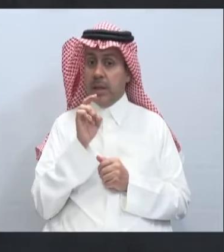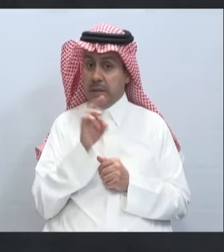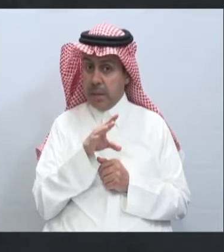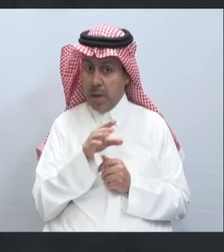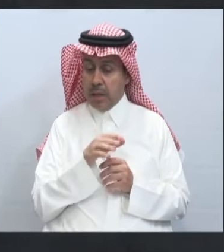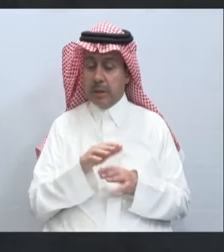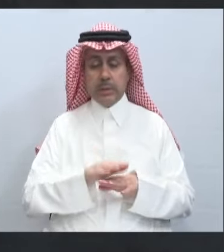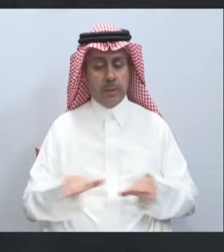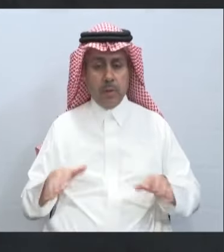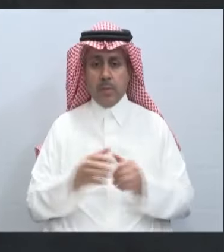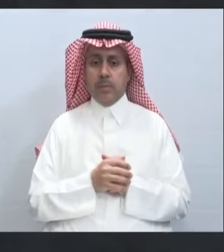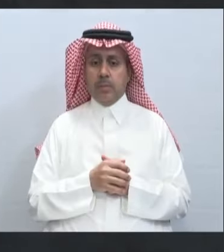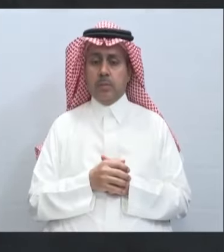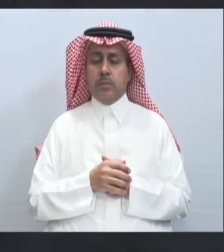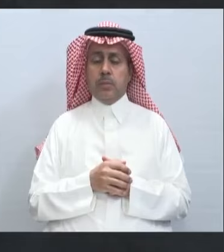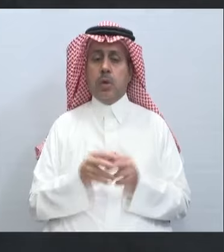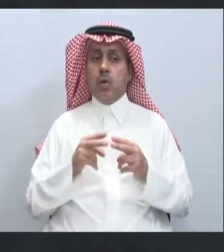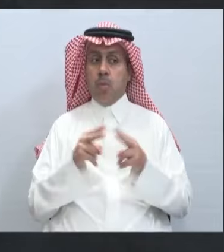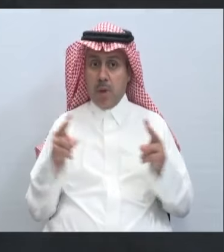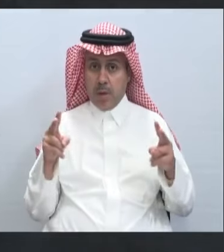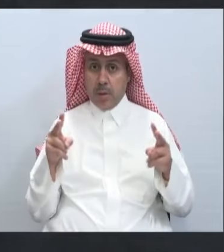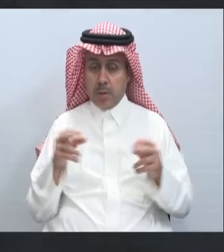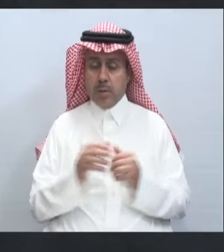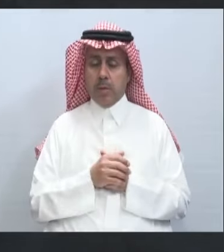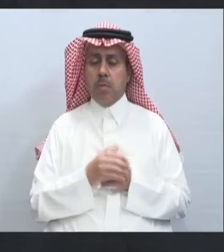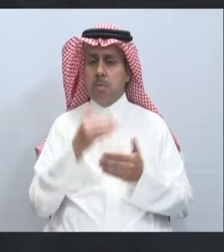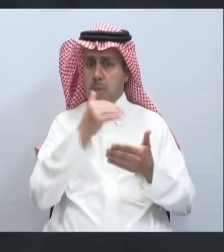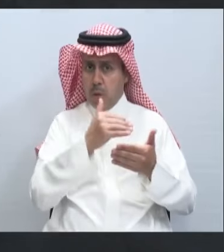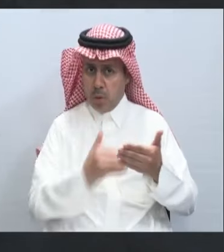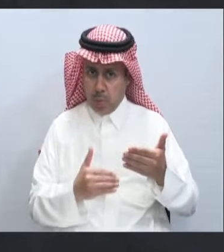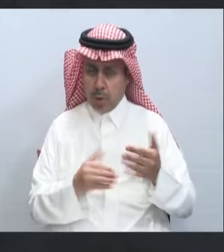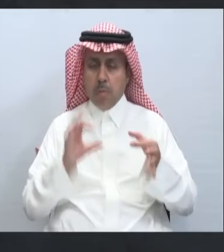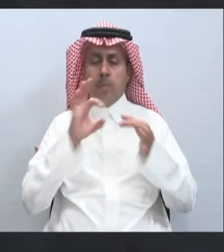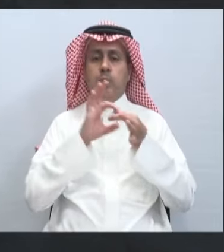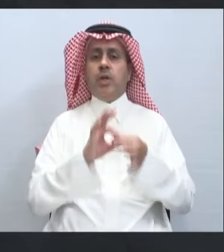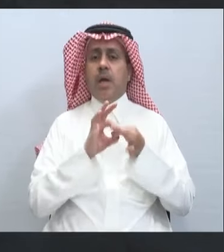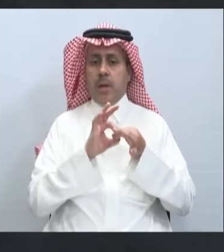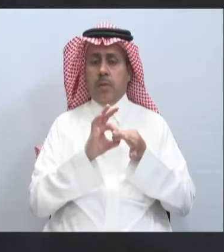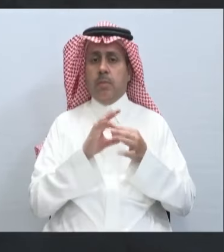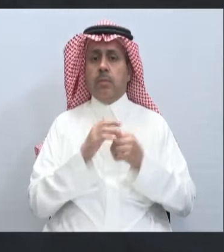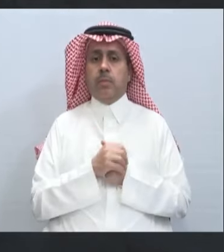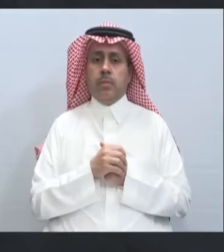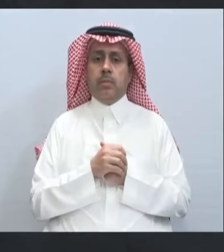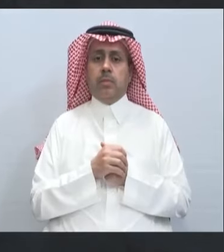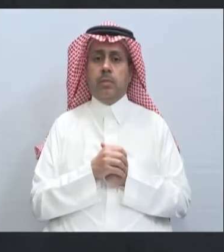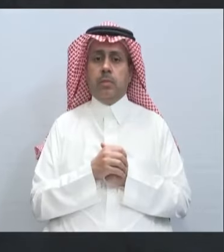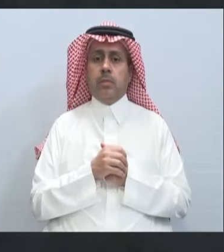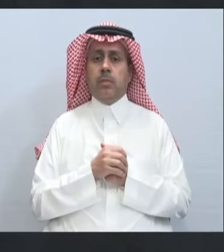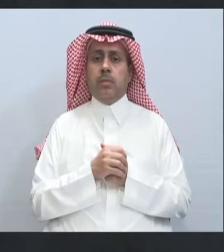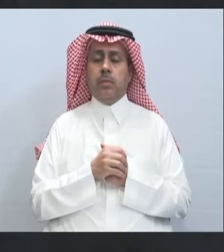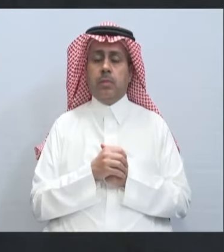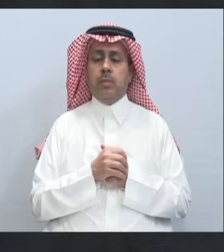الطبيعيه سوف نتحدث ايضا عن بعض الامور المتعلقه بما يتعلق